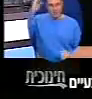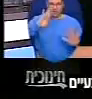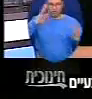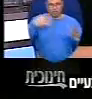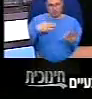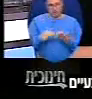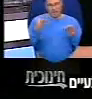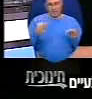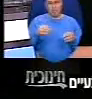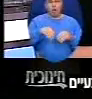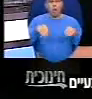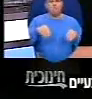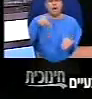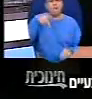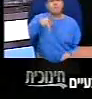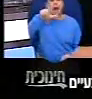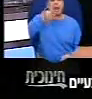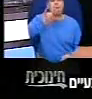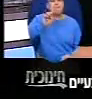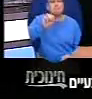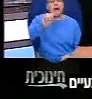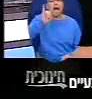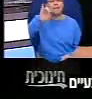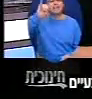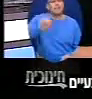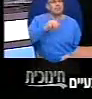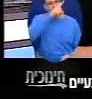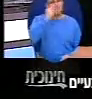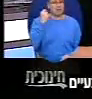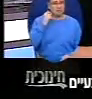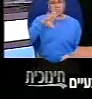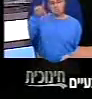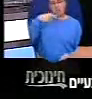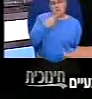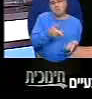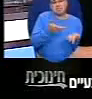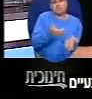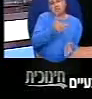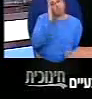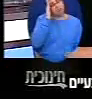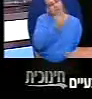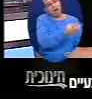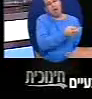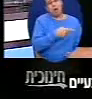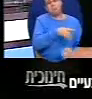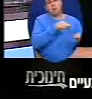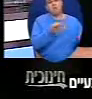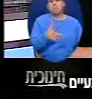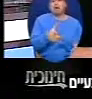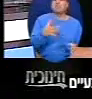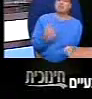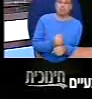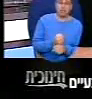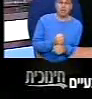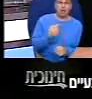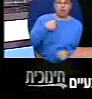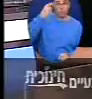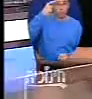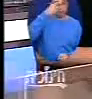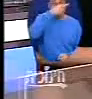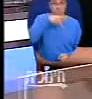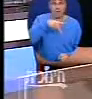פלמחים, ואפילו ההדים שקיבלתי ושאמרו לי מה זה עוזר שאת ישנה בחוף, או מה זה עושה ומה נראה לך שתצליחי לעשות, אני חושבת